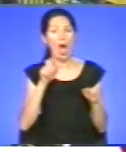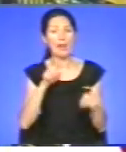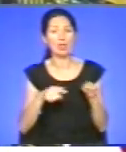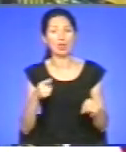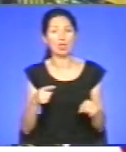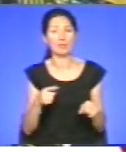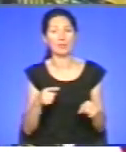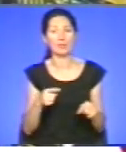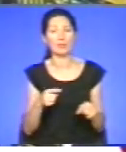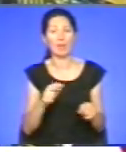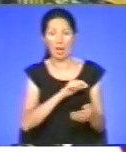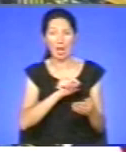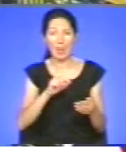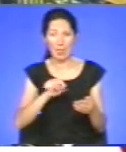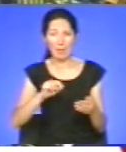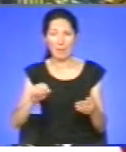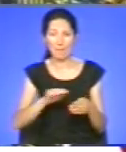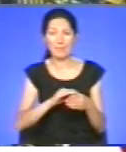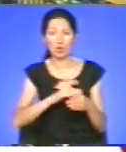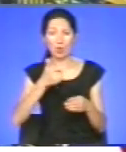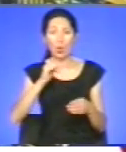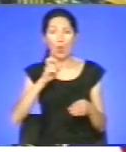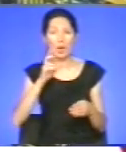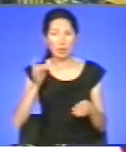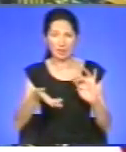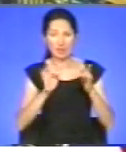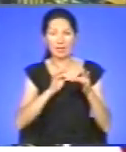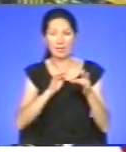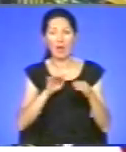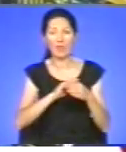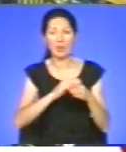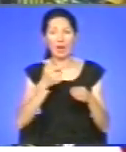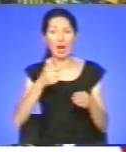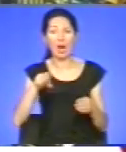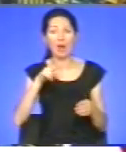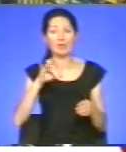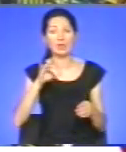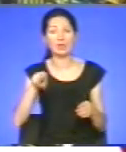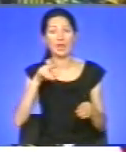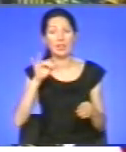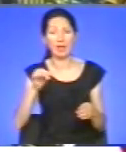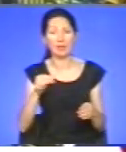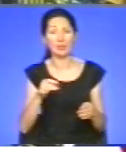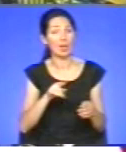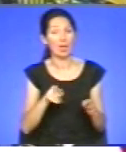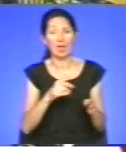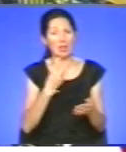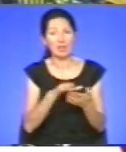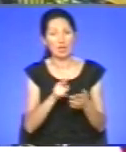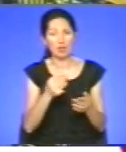в гуглі прізвище Гавдида. І попри те, що Івана вже 10 років немає серед нас, він залишається